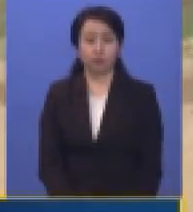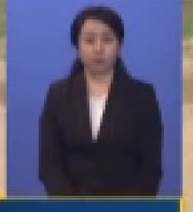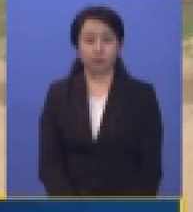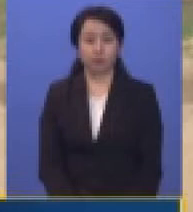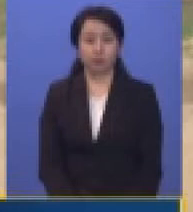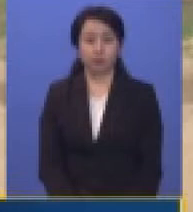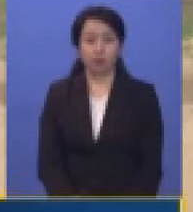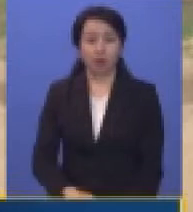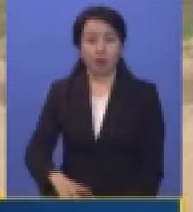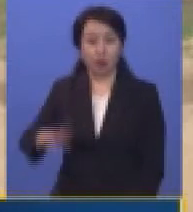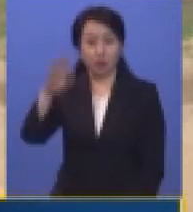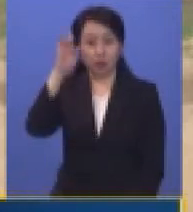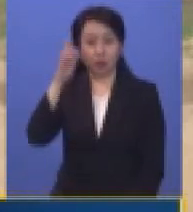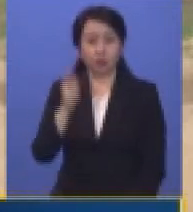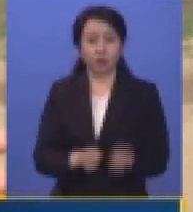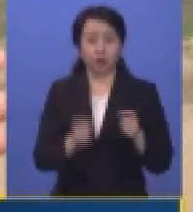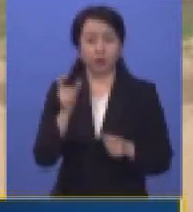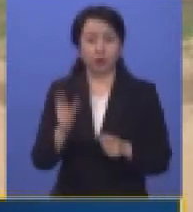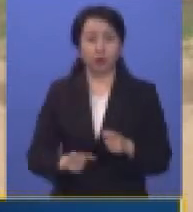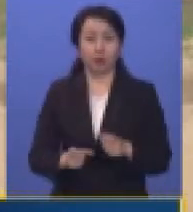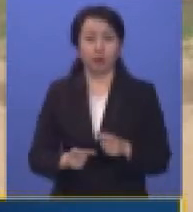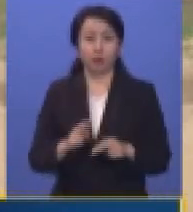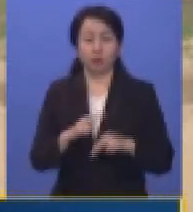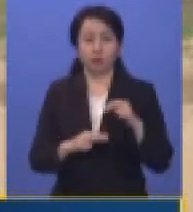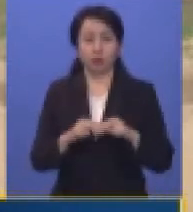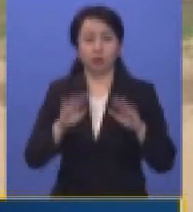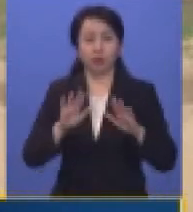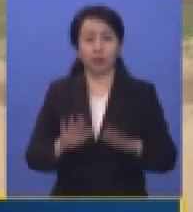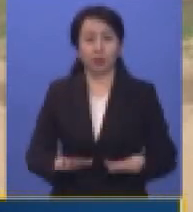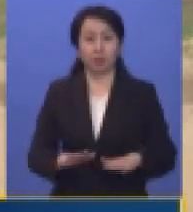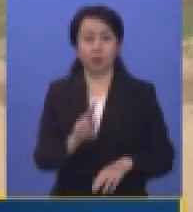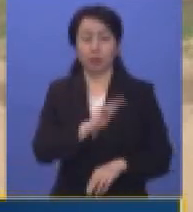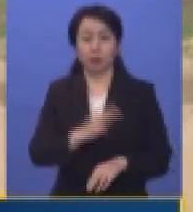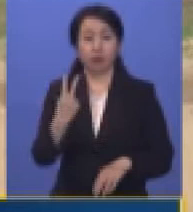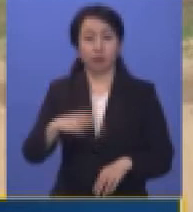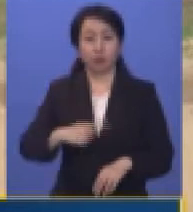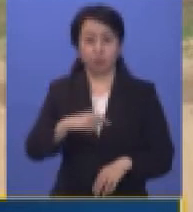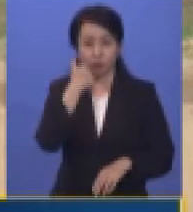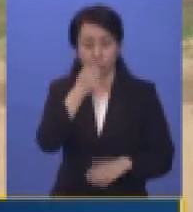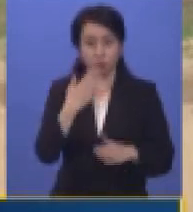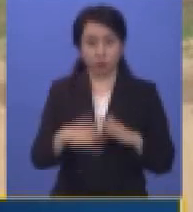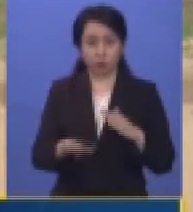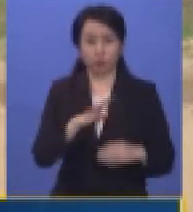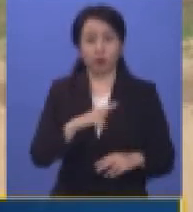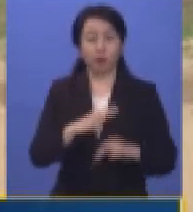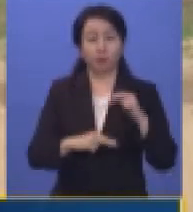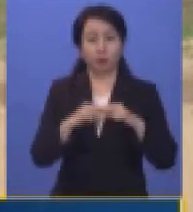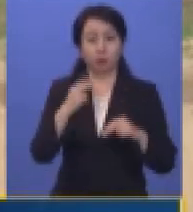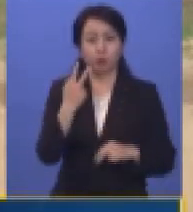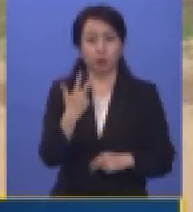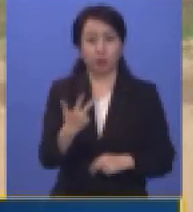Поддерживать государственные программы. Вот эти дома, 3 дома строятся для местных сотрудников. И в 2021 году мы уже закончили, построили 3 дома